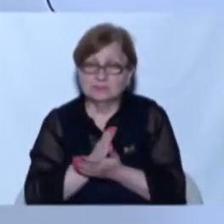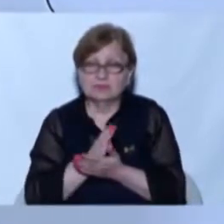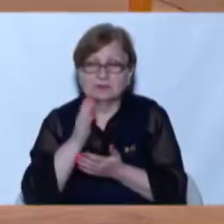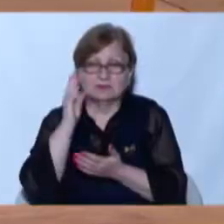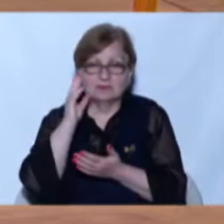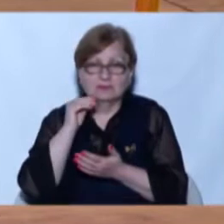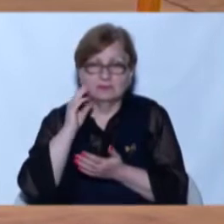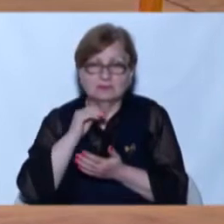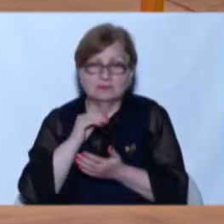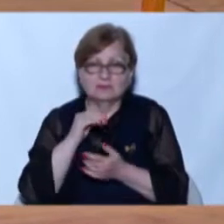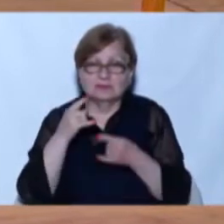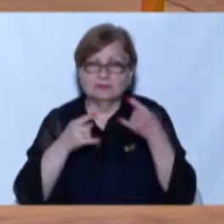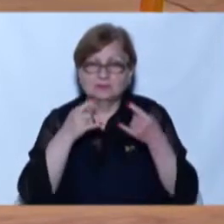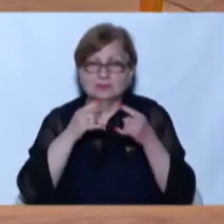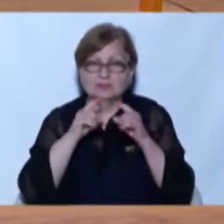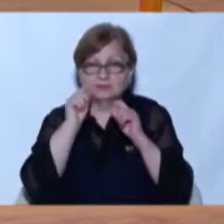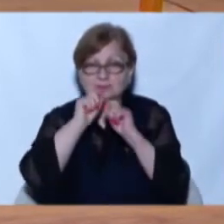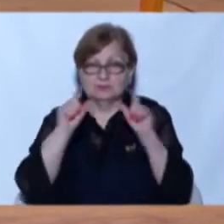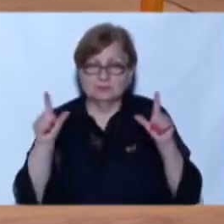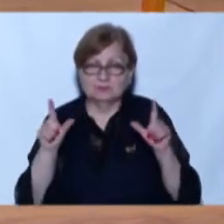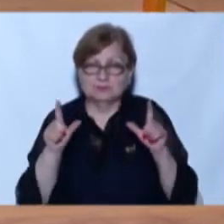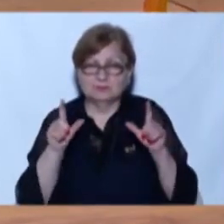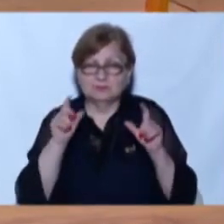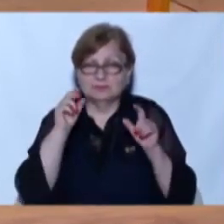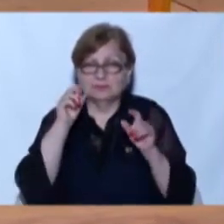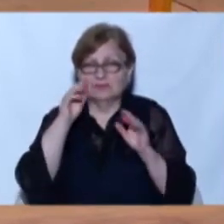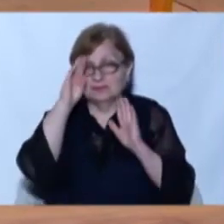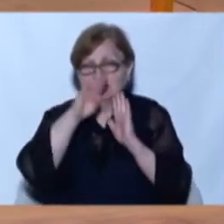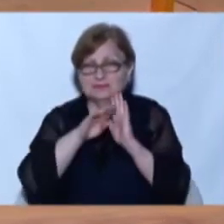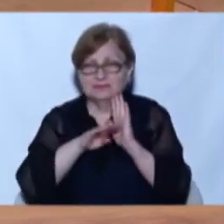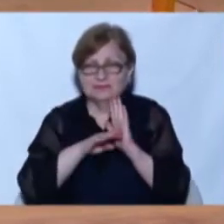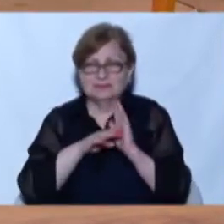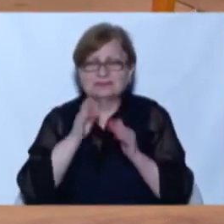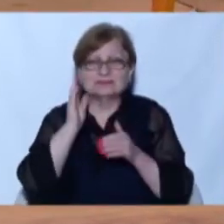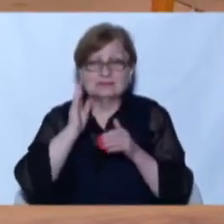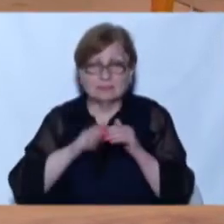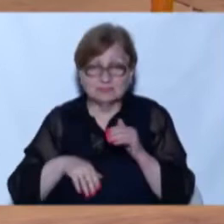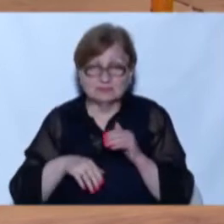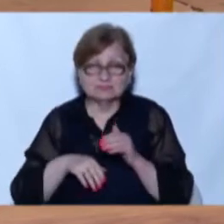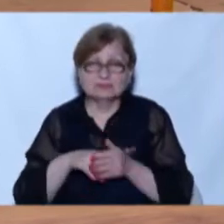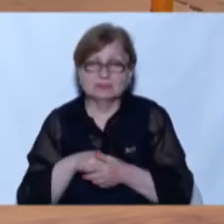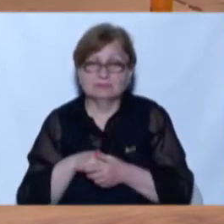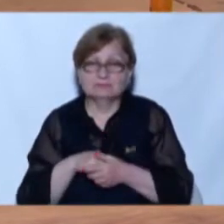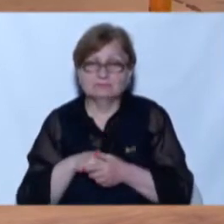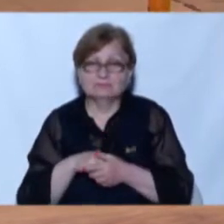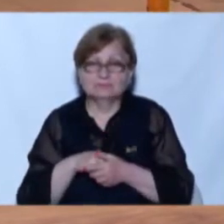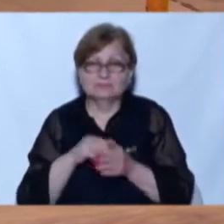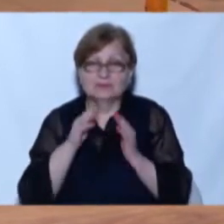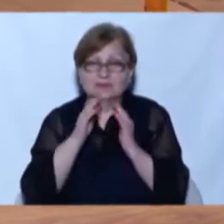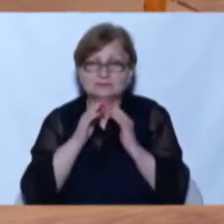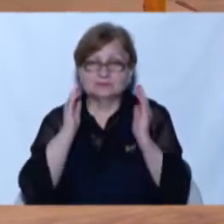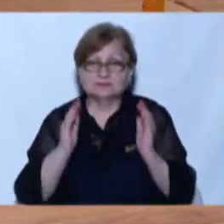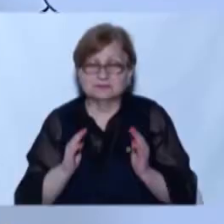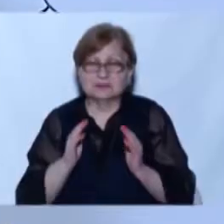Rotsa Teleskola, sastavlı zeli teleskolaşı dasasrulz mi uaklub deba, da şin